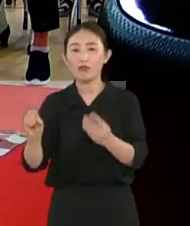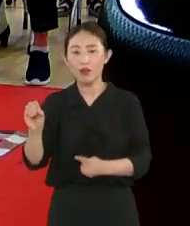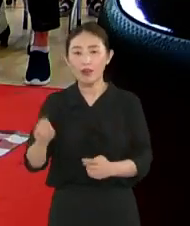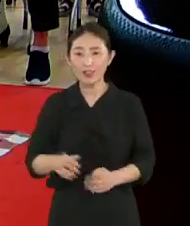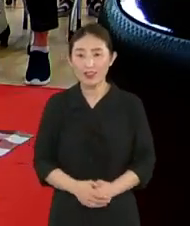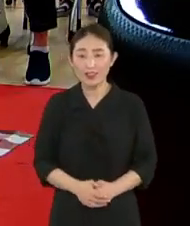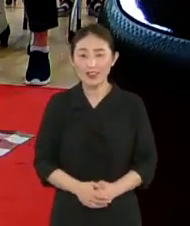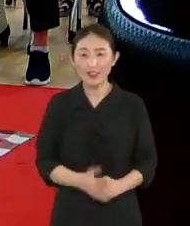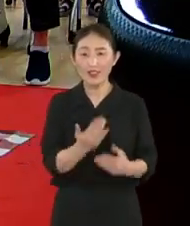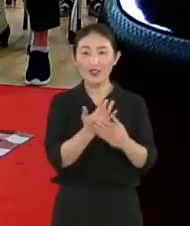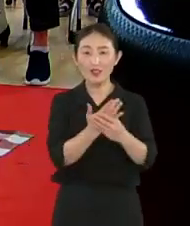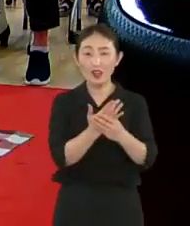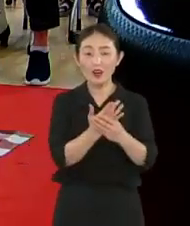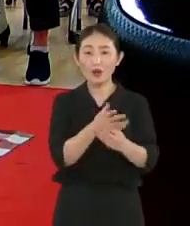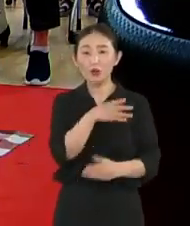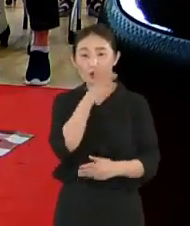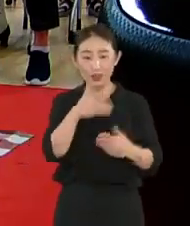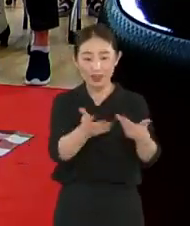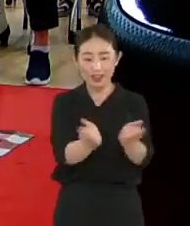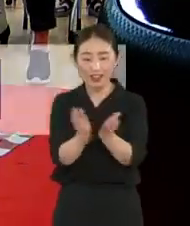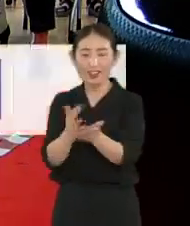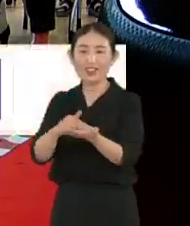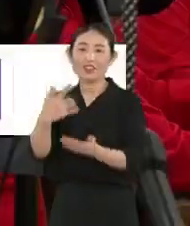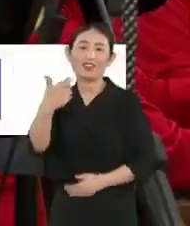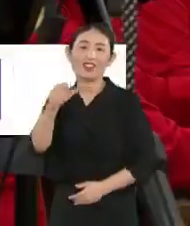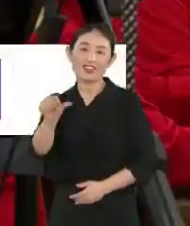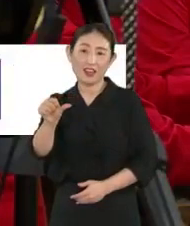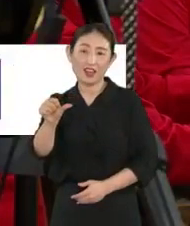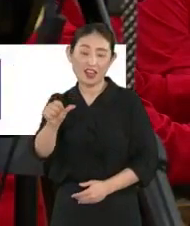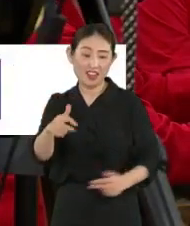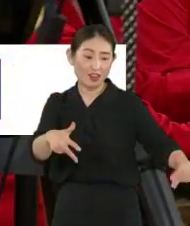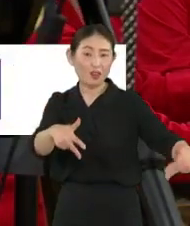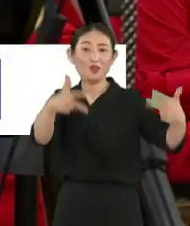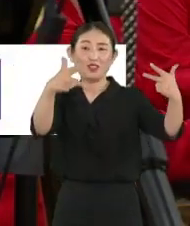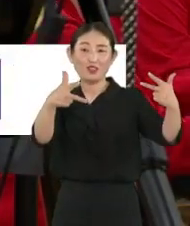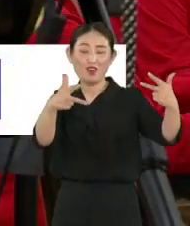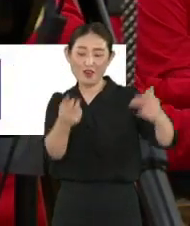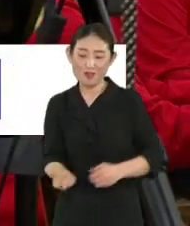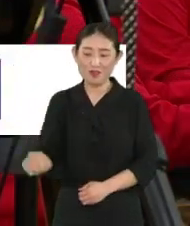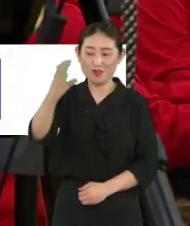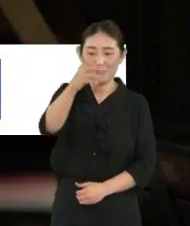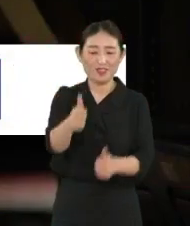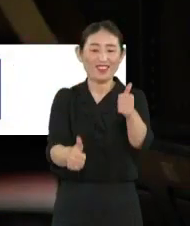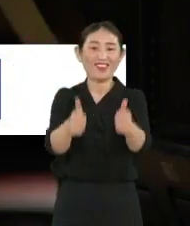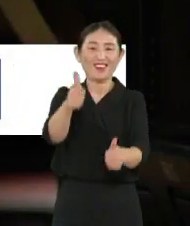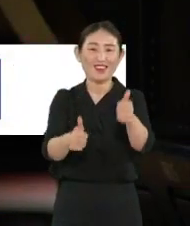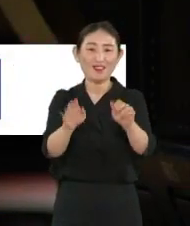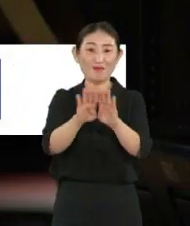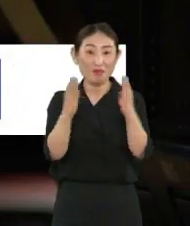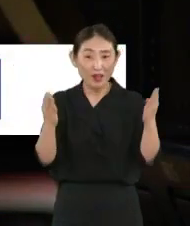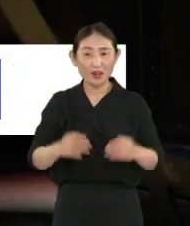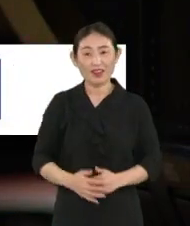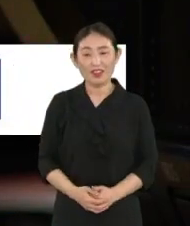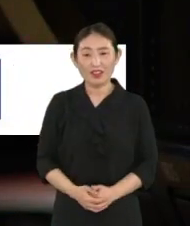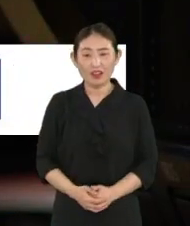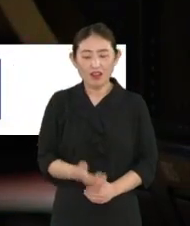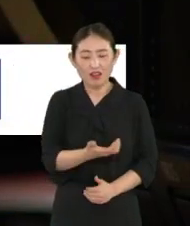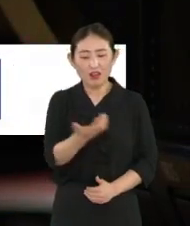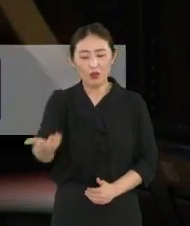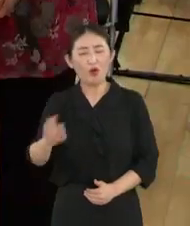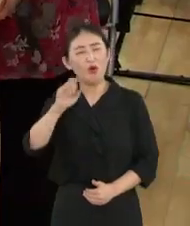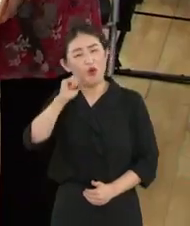유성 지역 65개의 경로당 어르신들이 온라인으로 연결된 윷놀이 최강자를 가리는 대회가 열렸습니다 이동이 쉽지